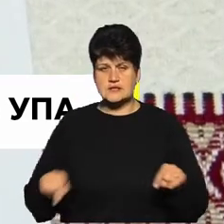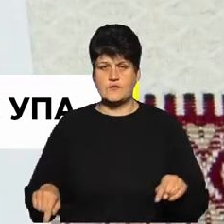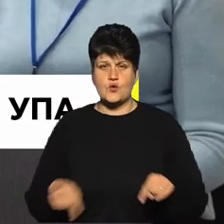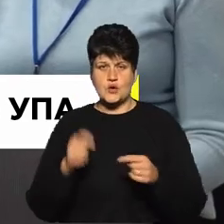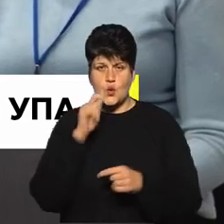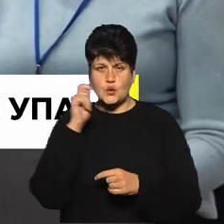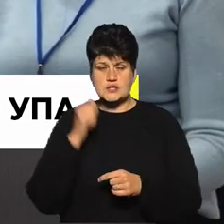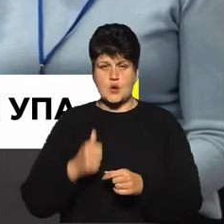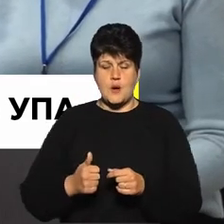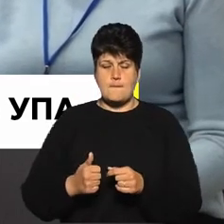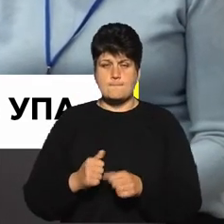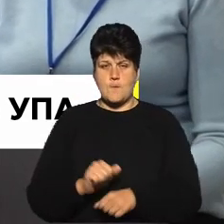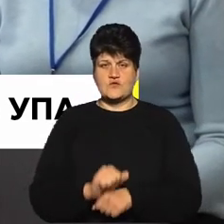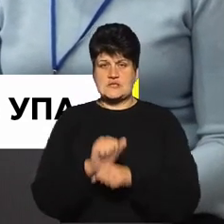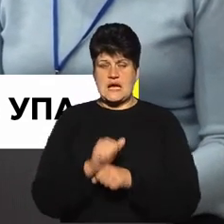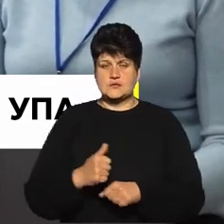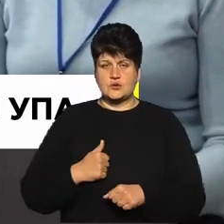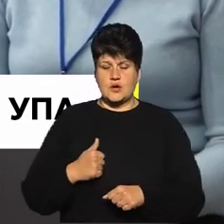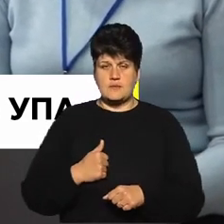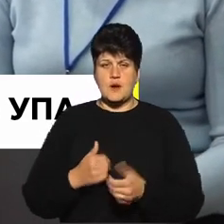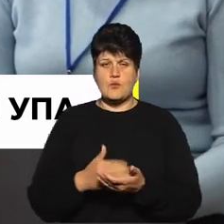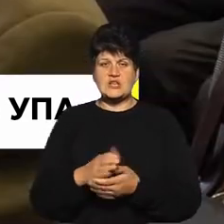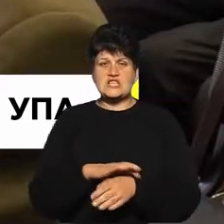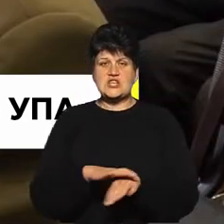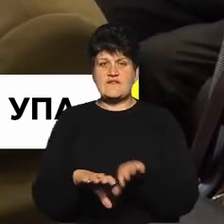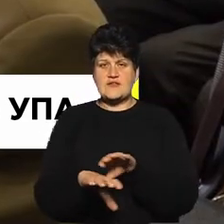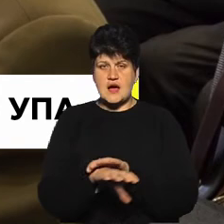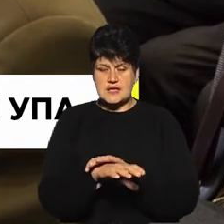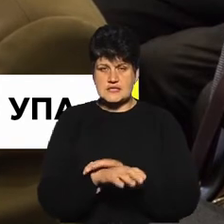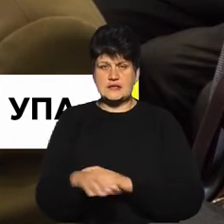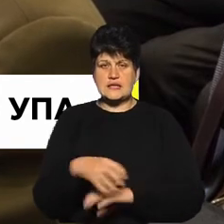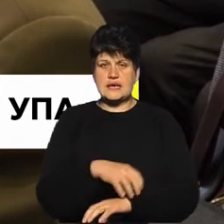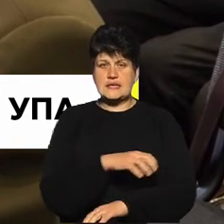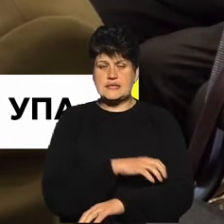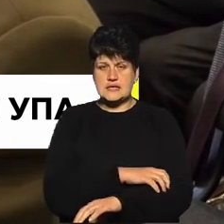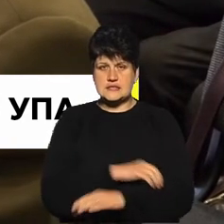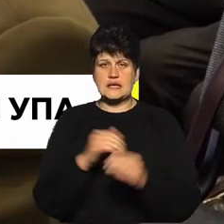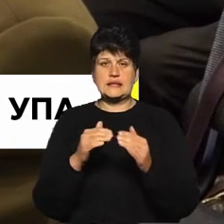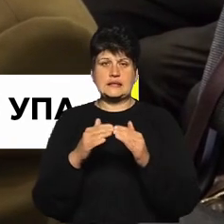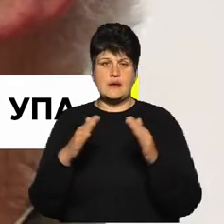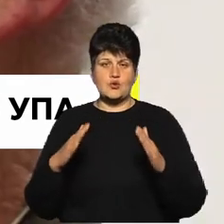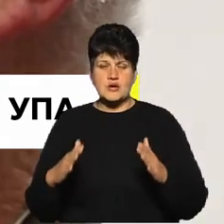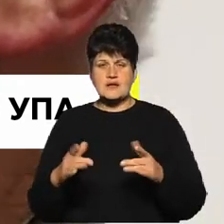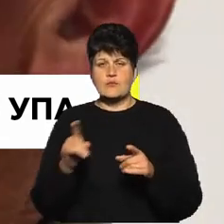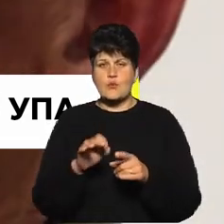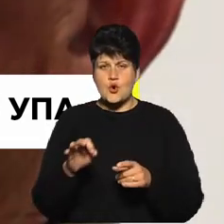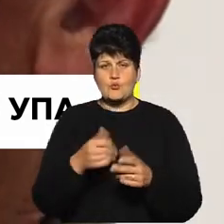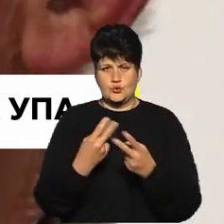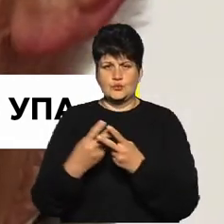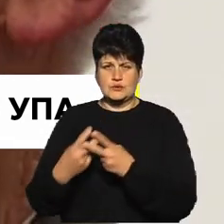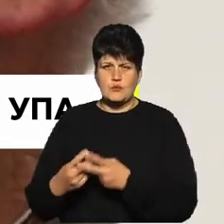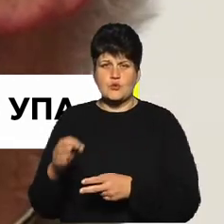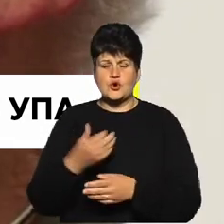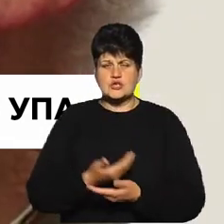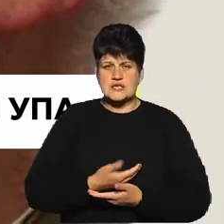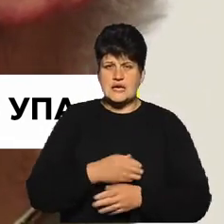повстанської армії. Політв'язень радянських таборів громадський діяч Ігор Олещук виступив із доповіддю про життя та загибель головнокомандувача